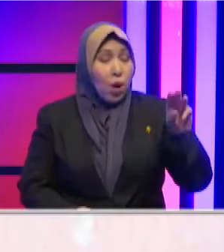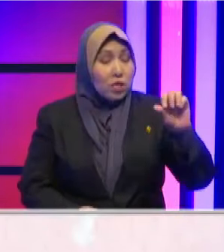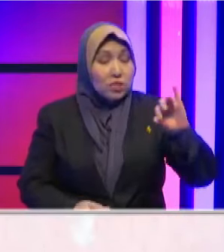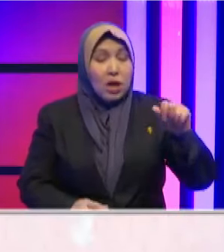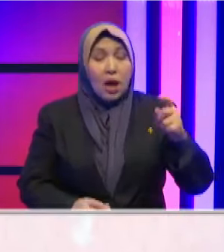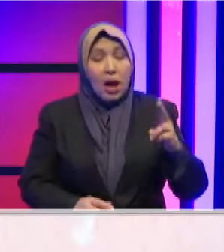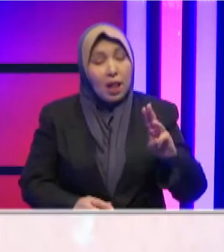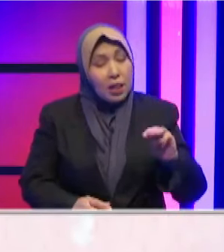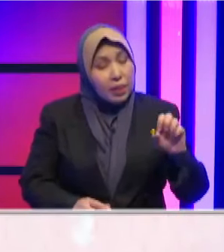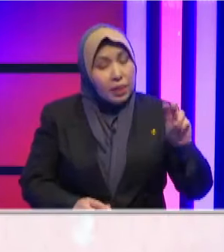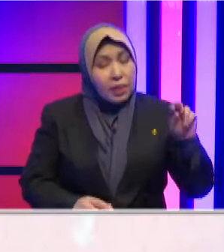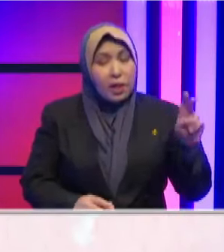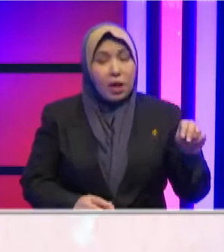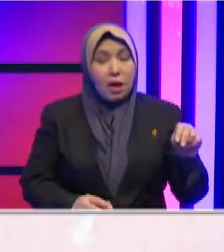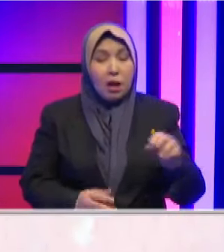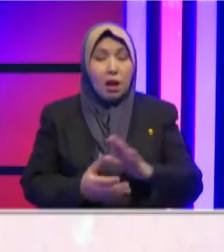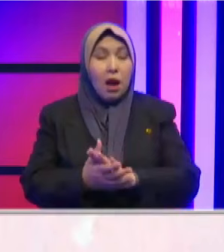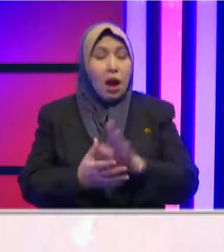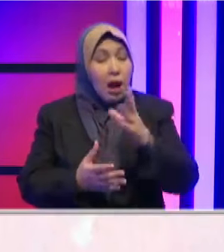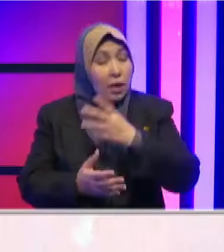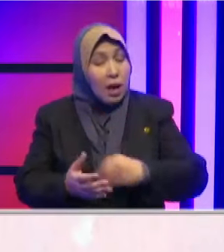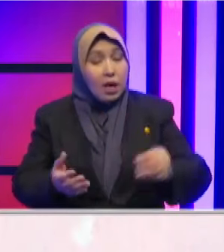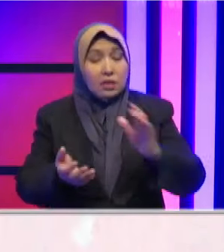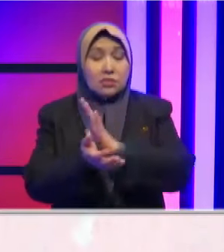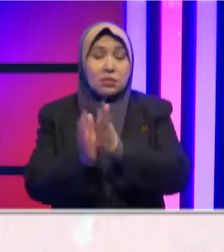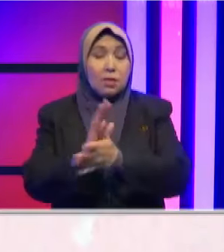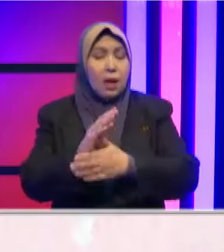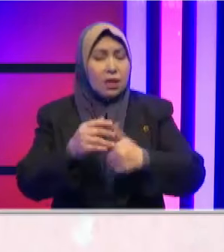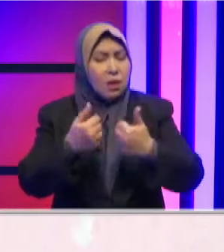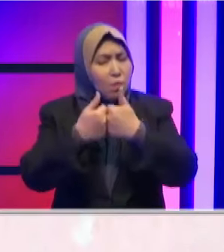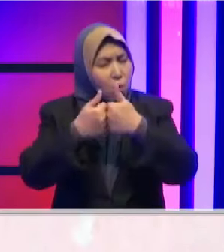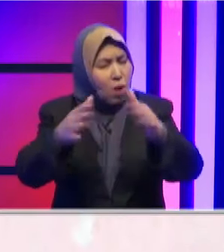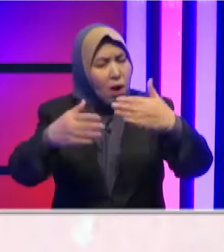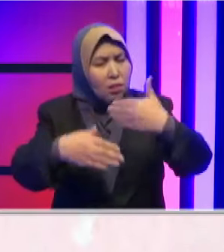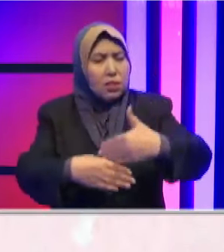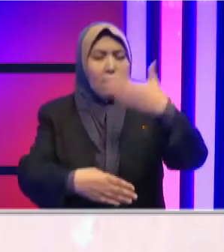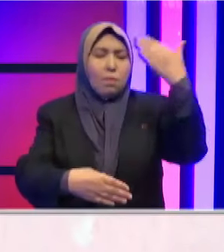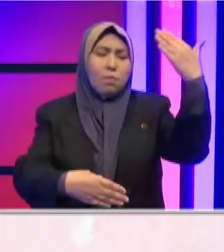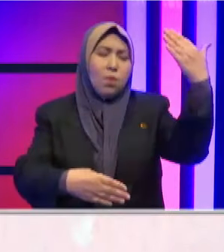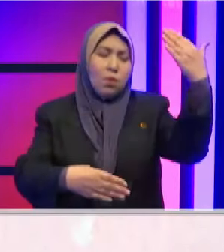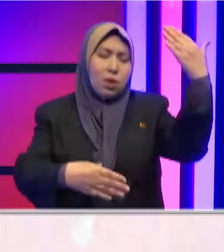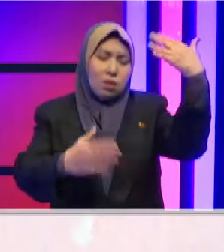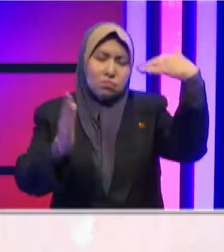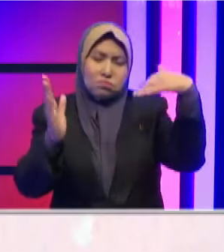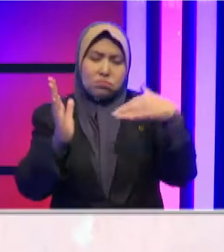awaban nah aja ayat Al